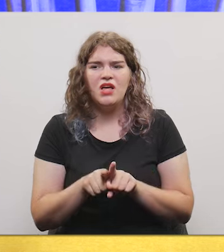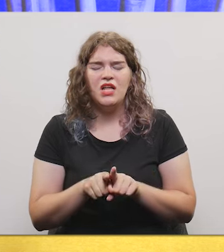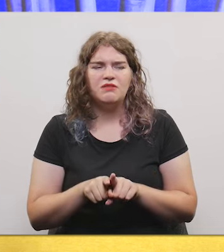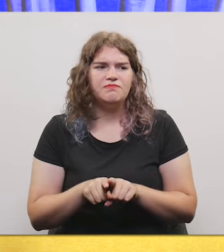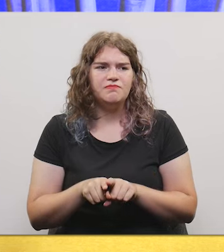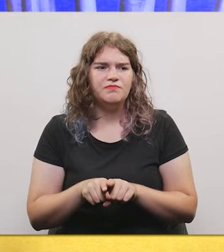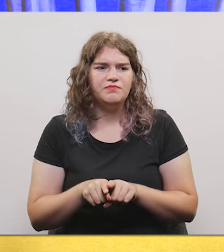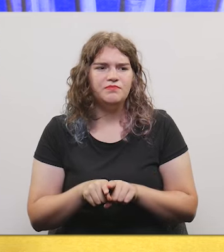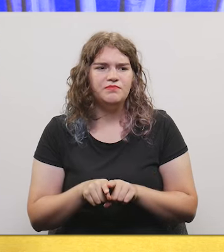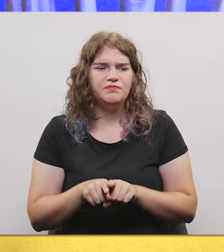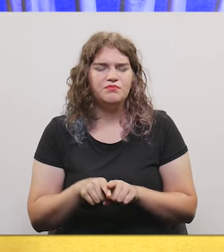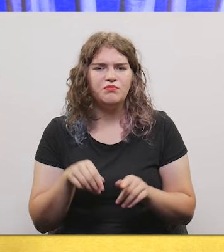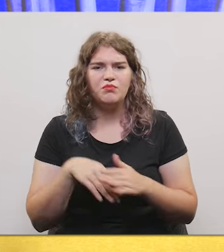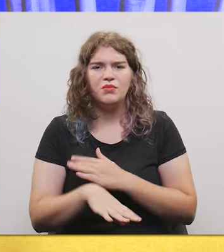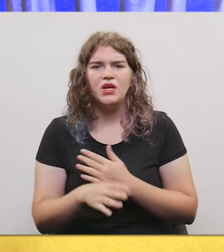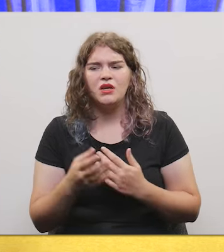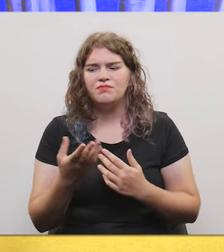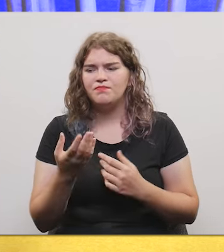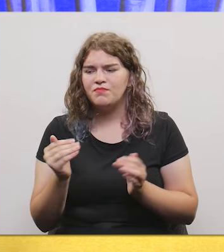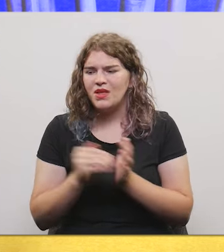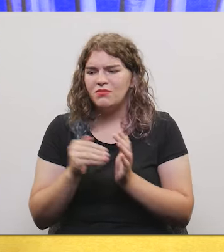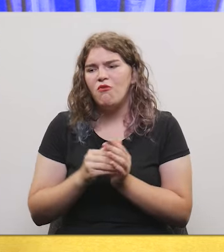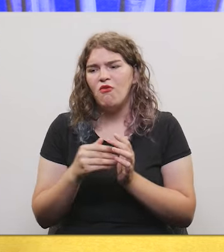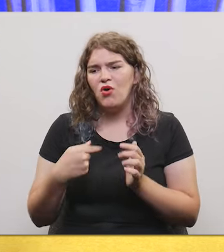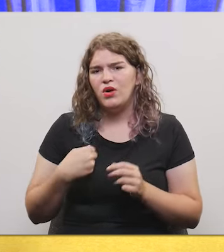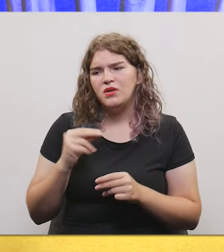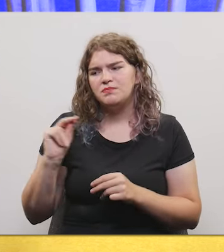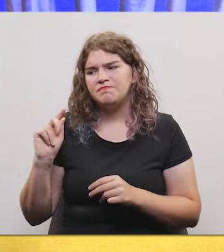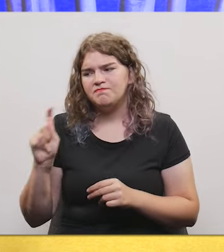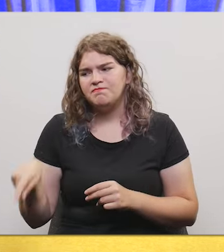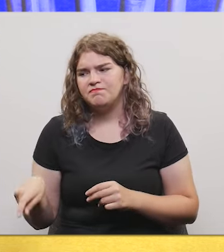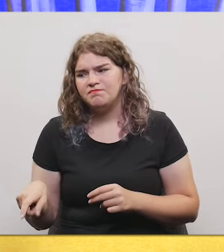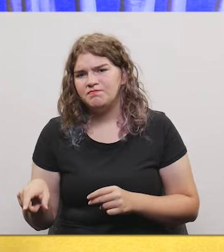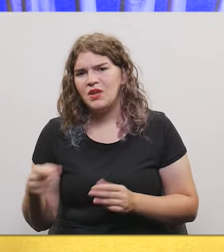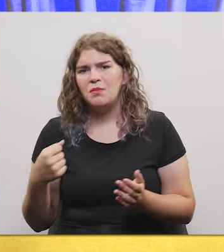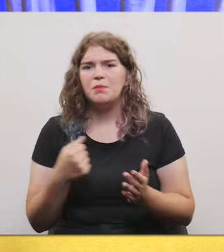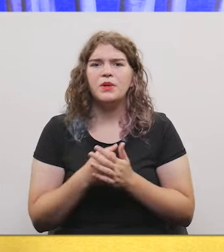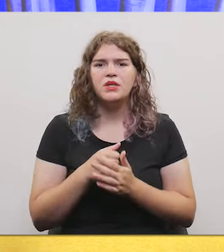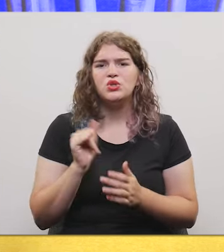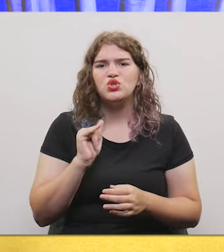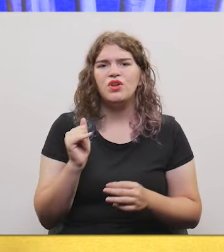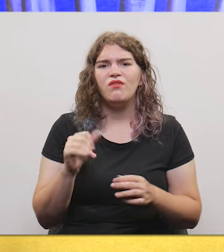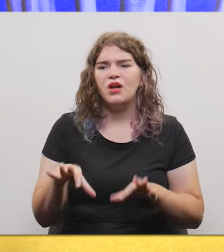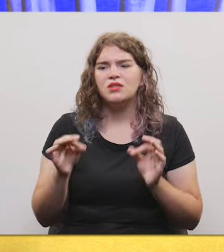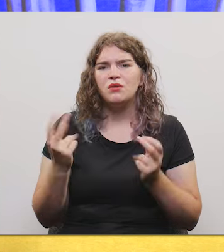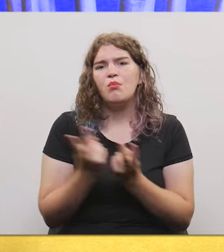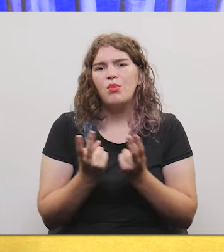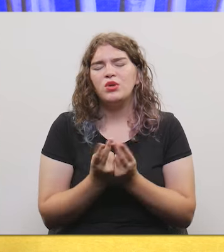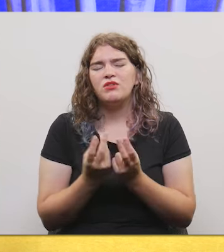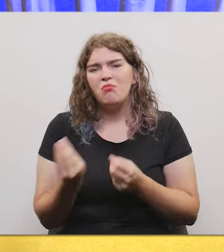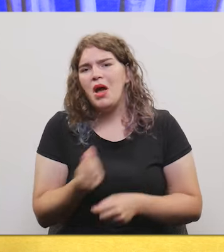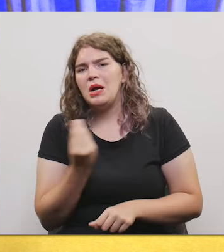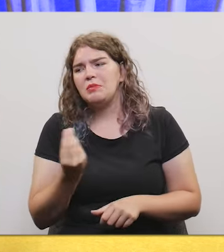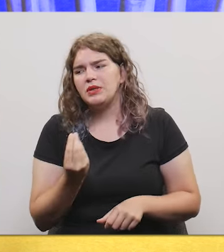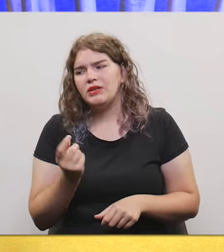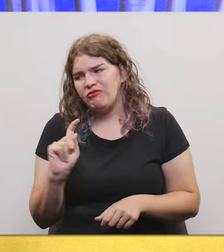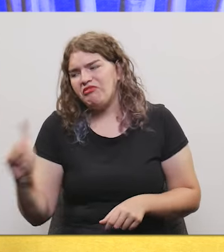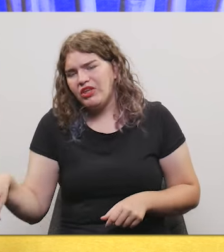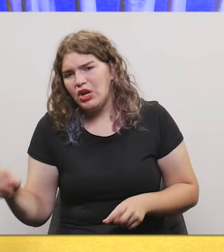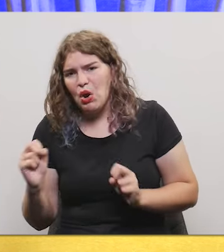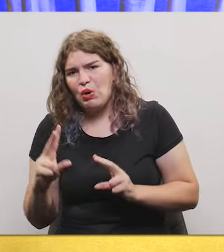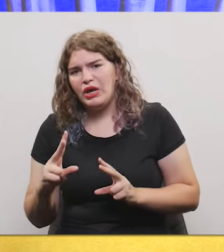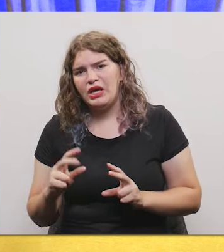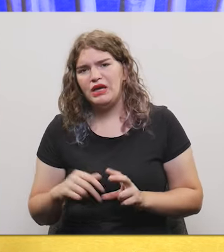Știi cum am văzut-o? Am văzut-o prin faptul că e o nevoie. Și până se găsește altcineva mai potrivit,